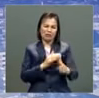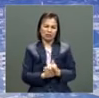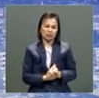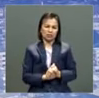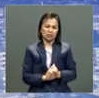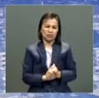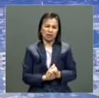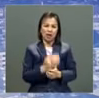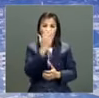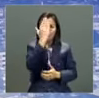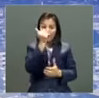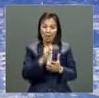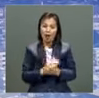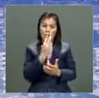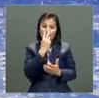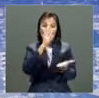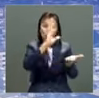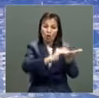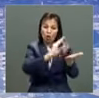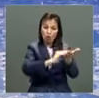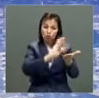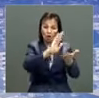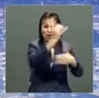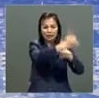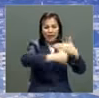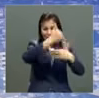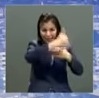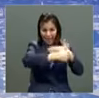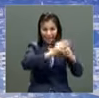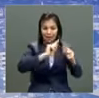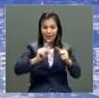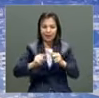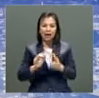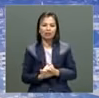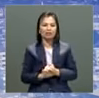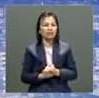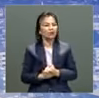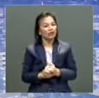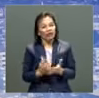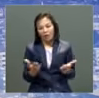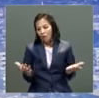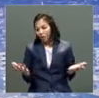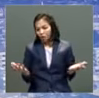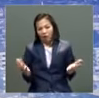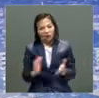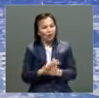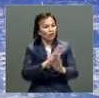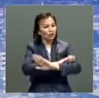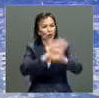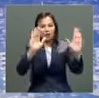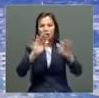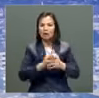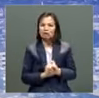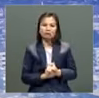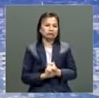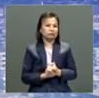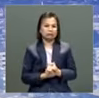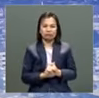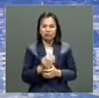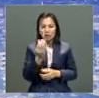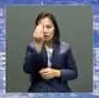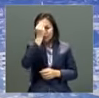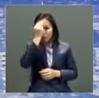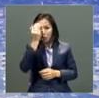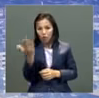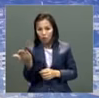ว่าการรีวิวข่าวจากต่างประเทศทั้งหลายยังไม่มีใครกล้าที่จะยกเลิกไปขณะที่ญี่ปุ่น